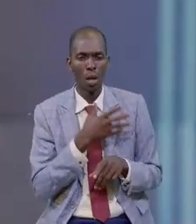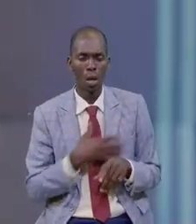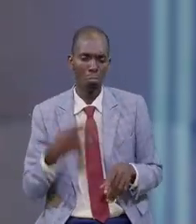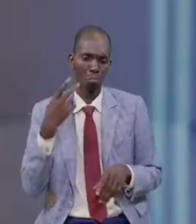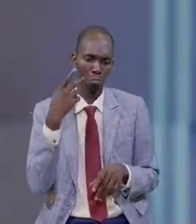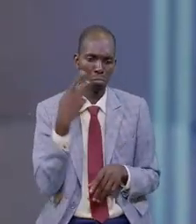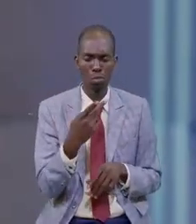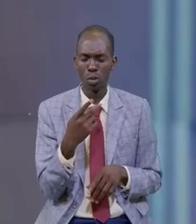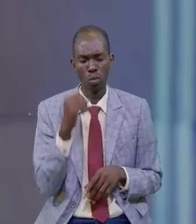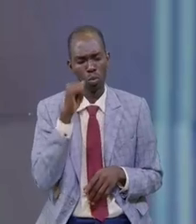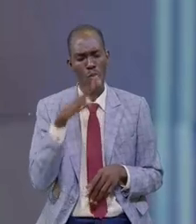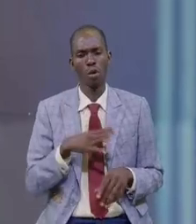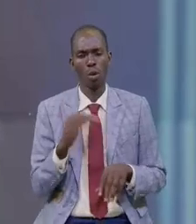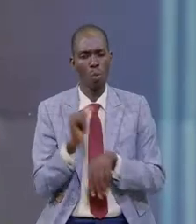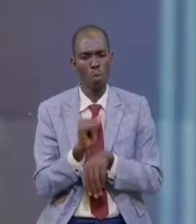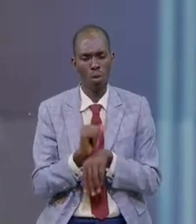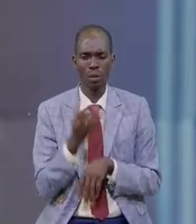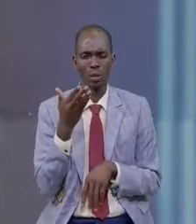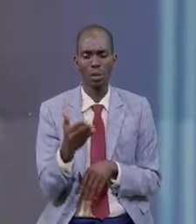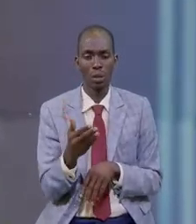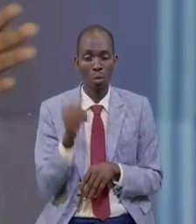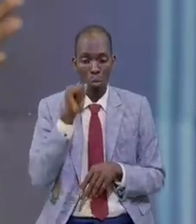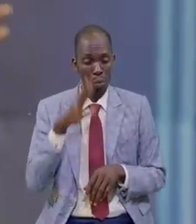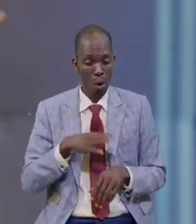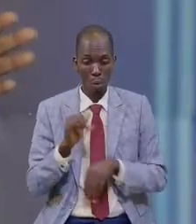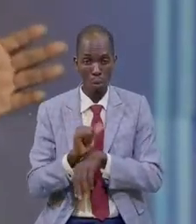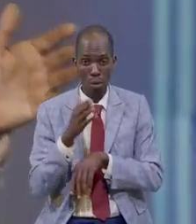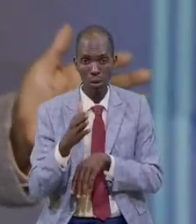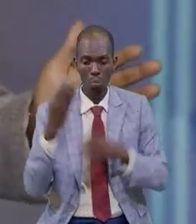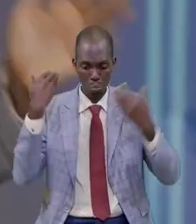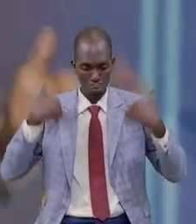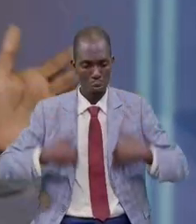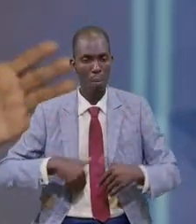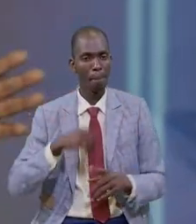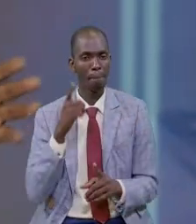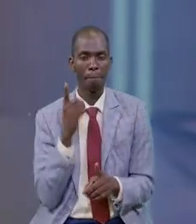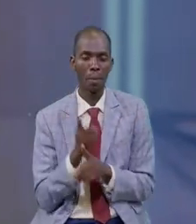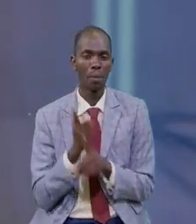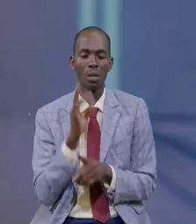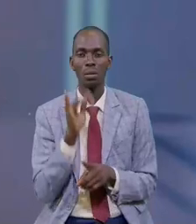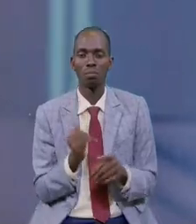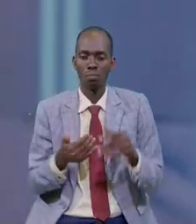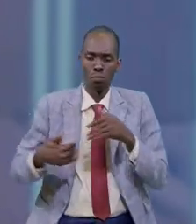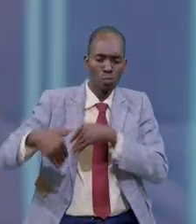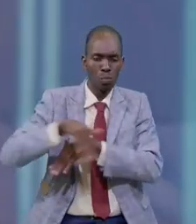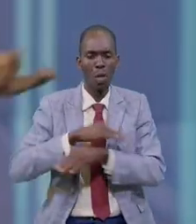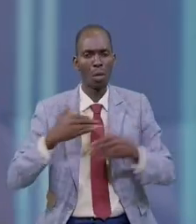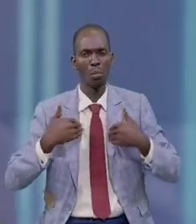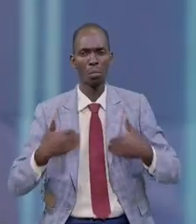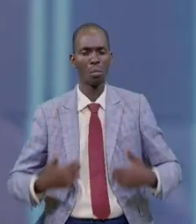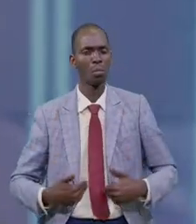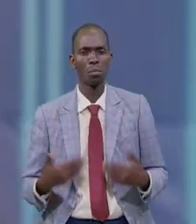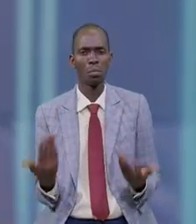pas ne tentant personne par son habillement bien ayant bon comportement